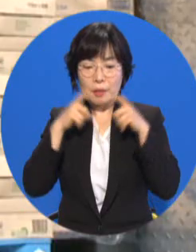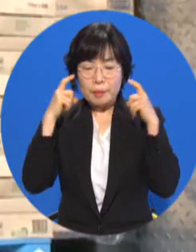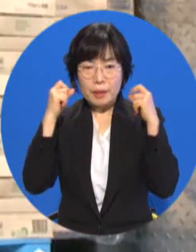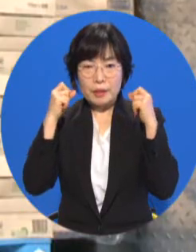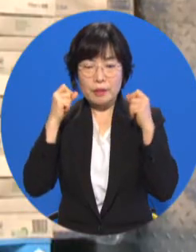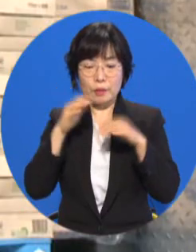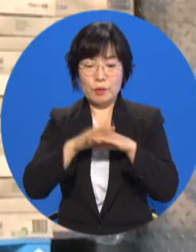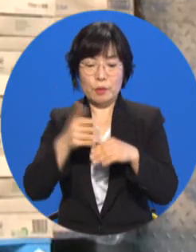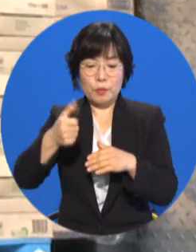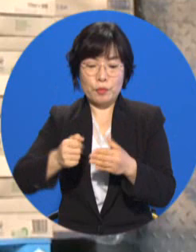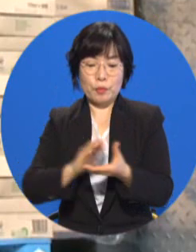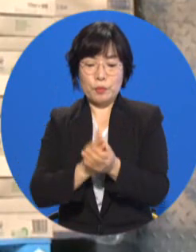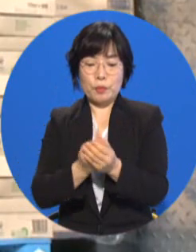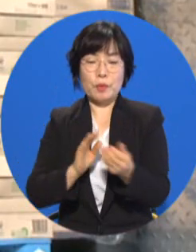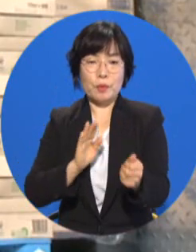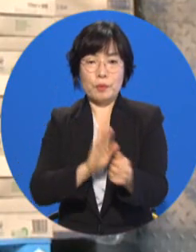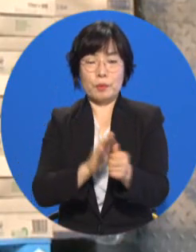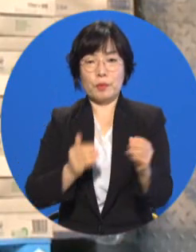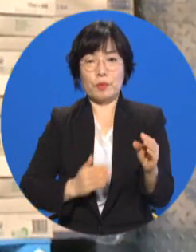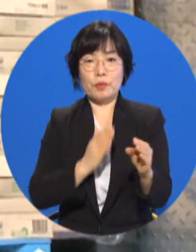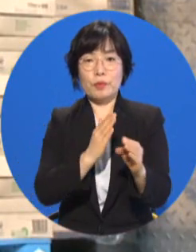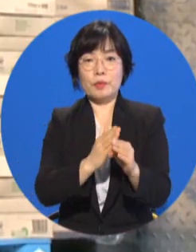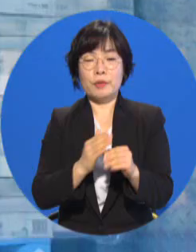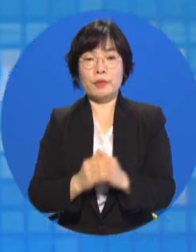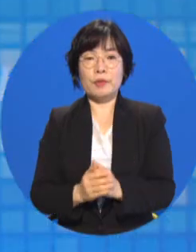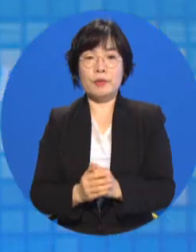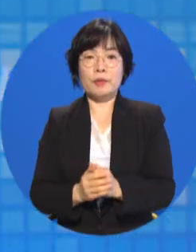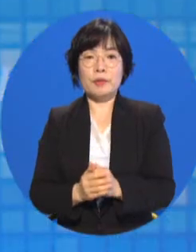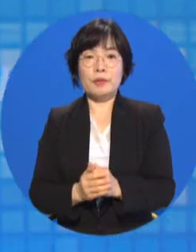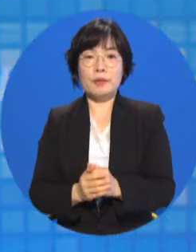마스크와 손소독제를 지원하고 있습니다.